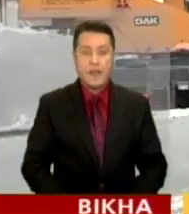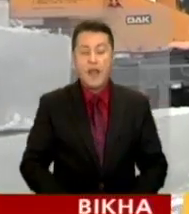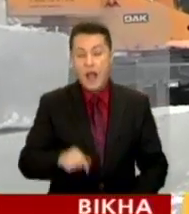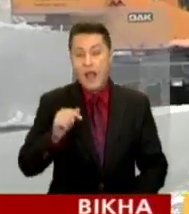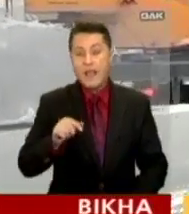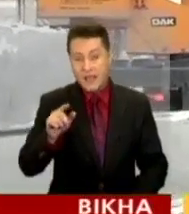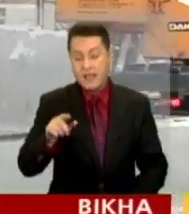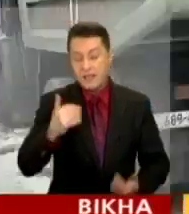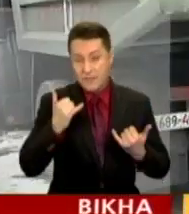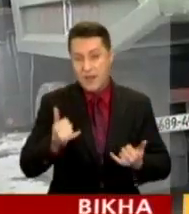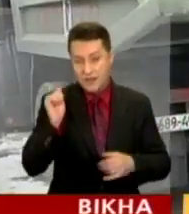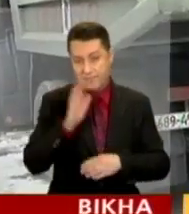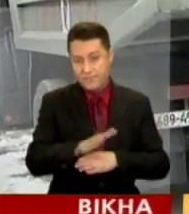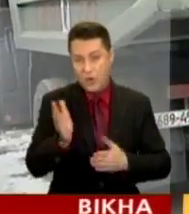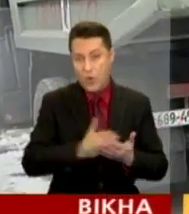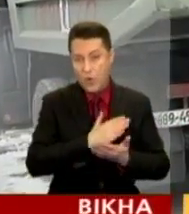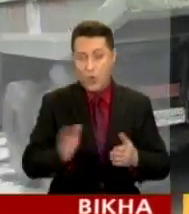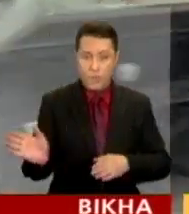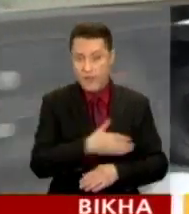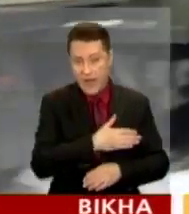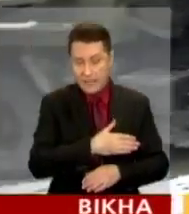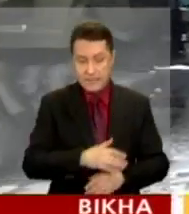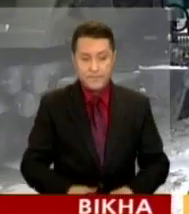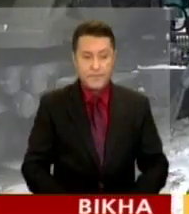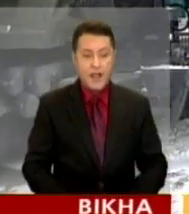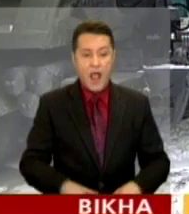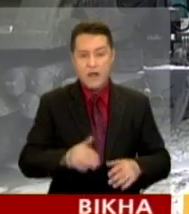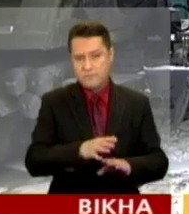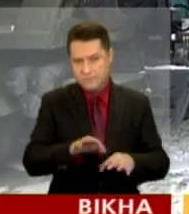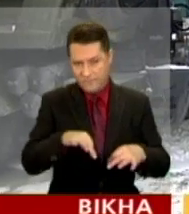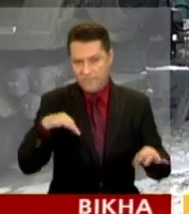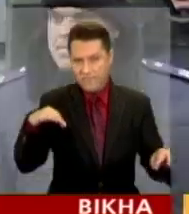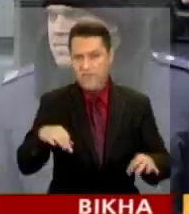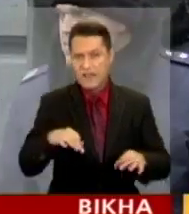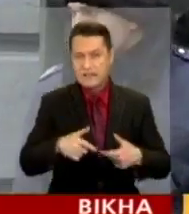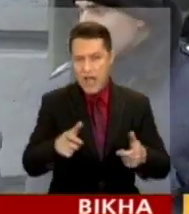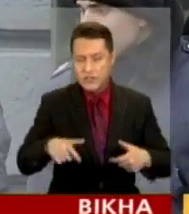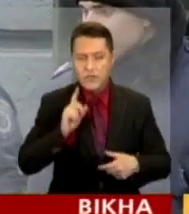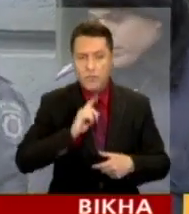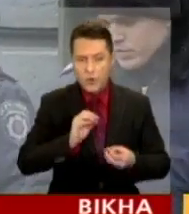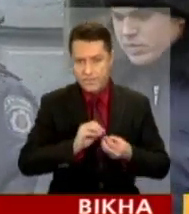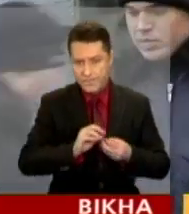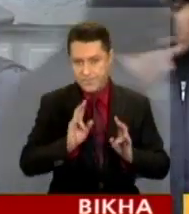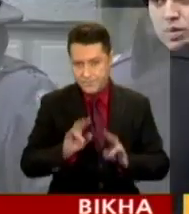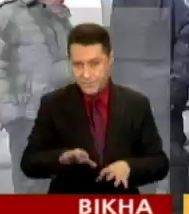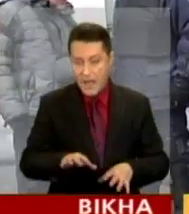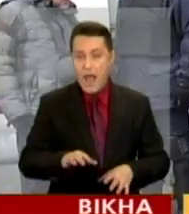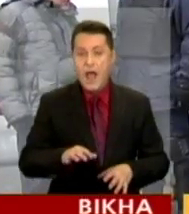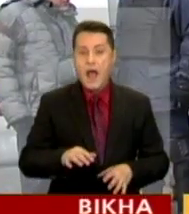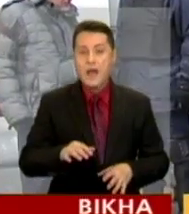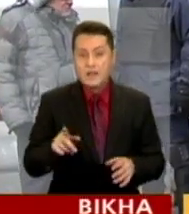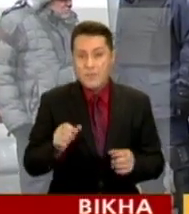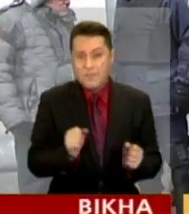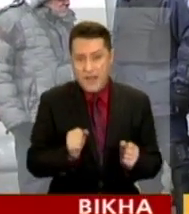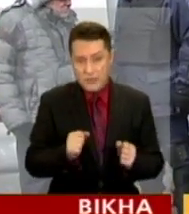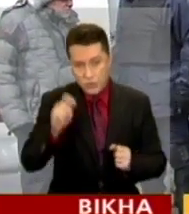дал команду вот это все убирать. Біля бетонних блоків кордон вантажівок вони поки що лишаються. Біля машин та за ними мерзнуть